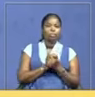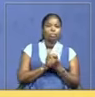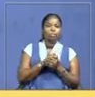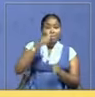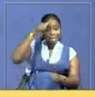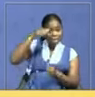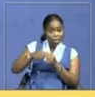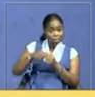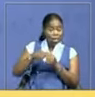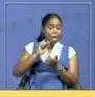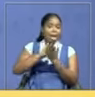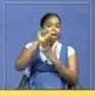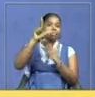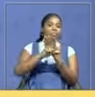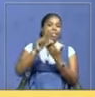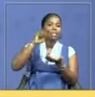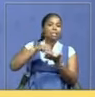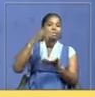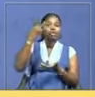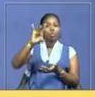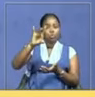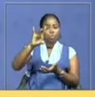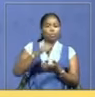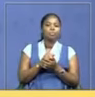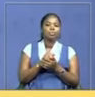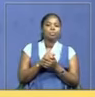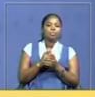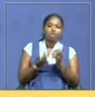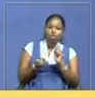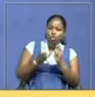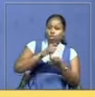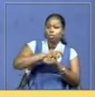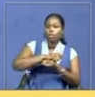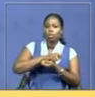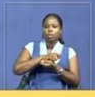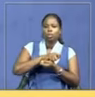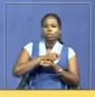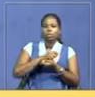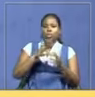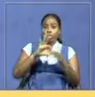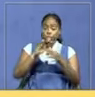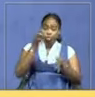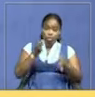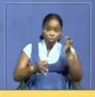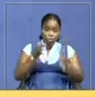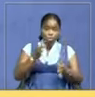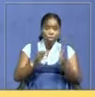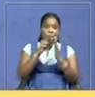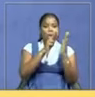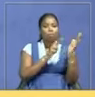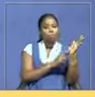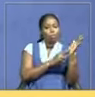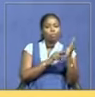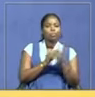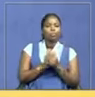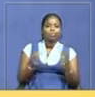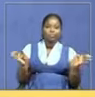2018 le besoin de modernisation de la justice avait fait l'objet d'un rapport d'un comité de